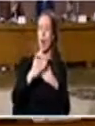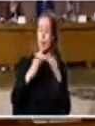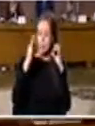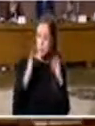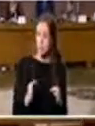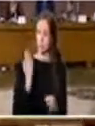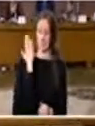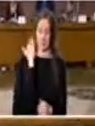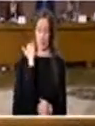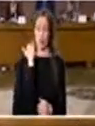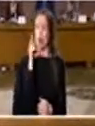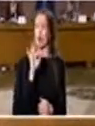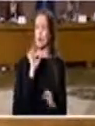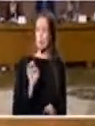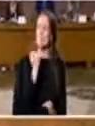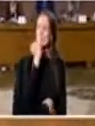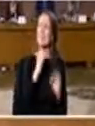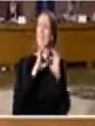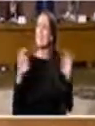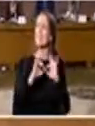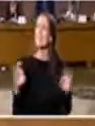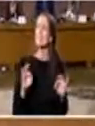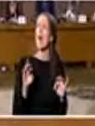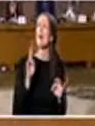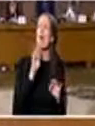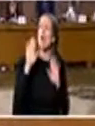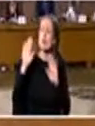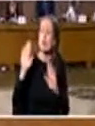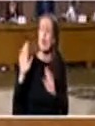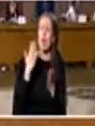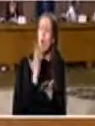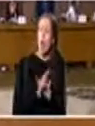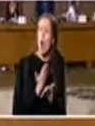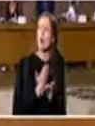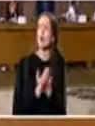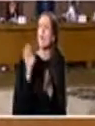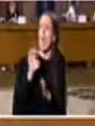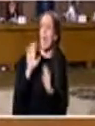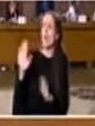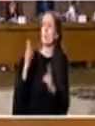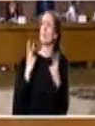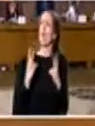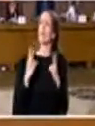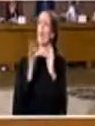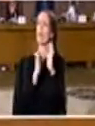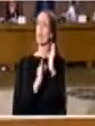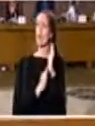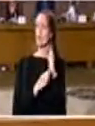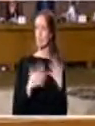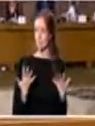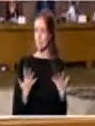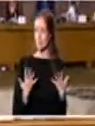tek nedavno koje su to njene osnovne ili fundamentalne evropske vrednosti. Naime,